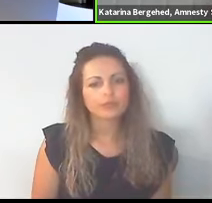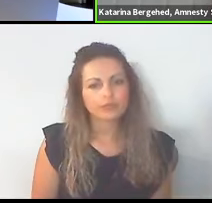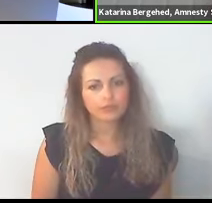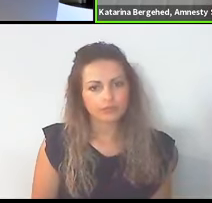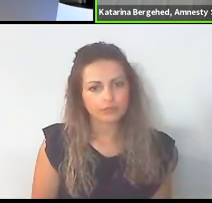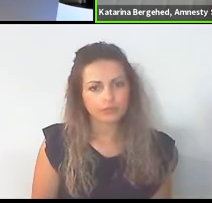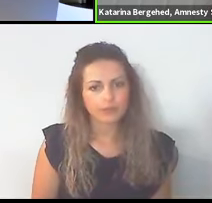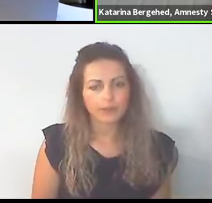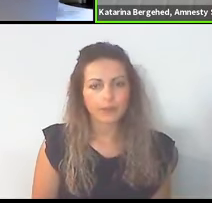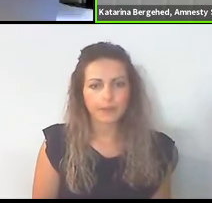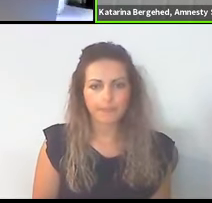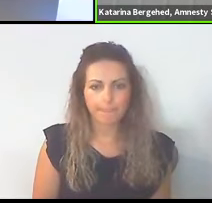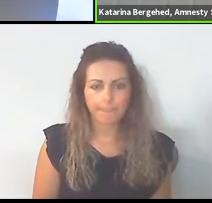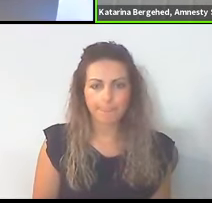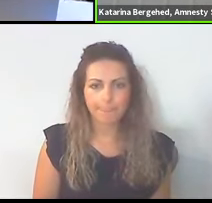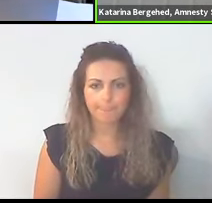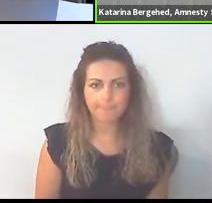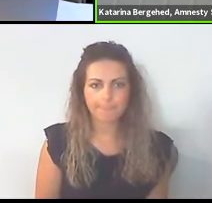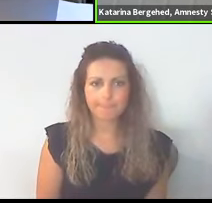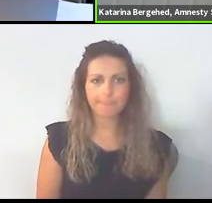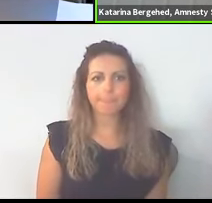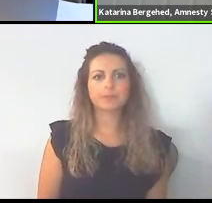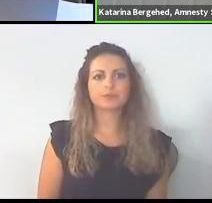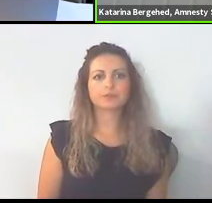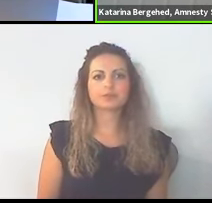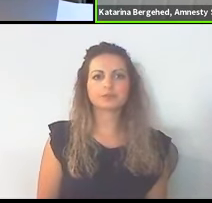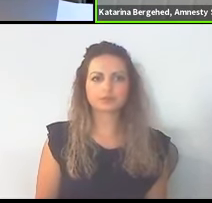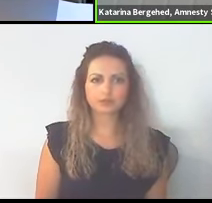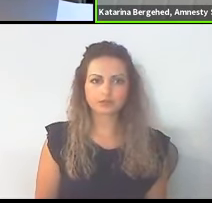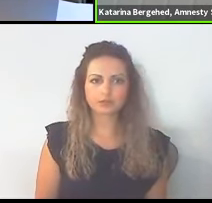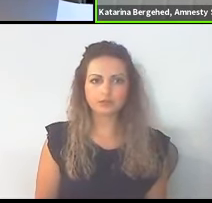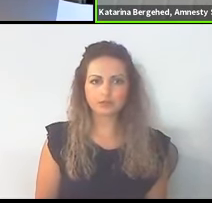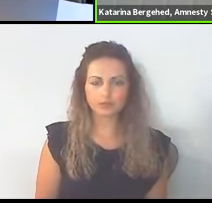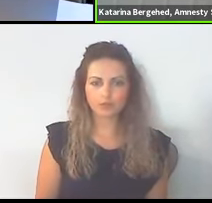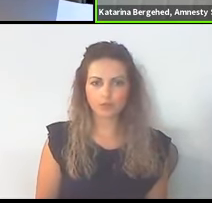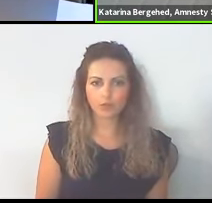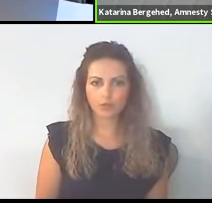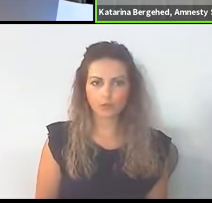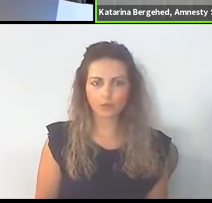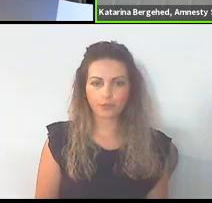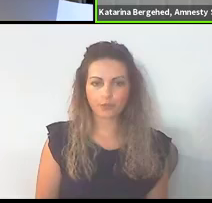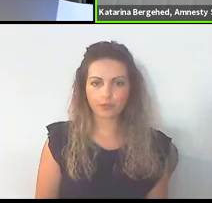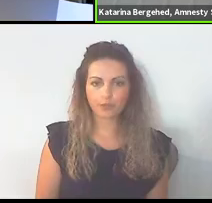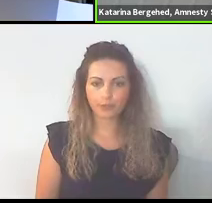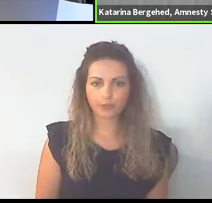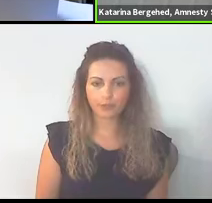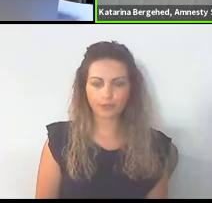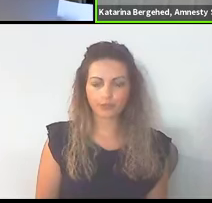you, because I do think it's important and also inspiring, just recently,